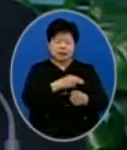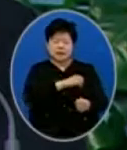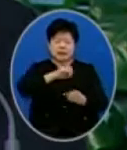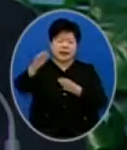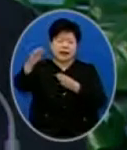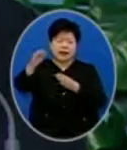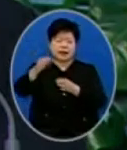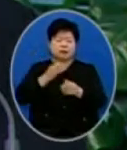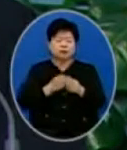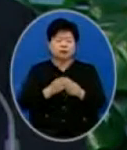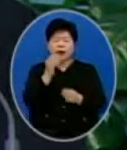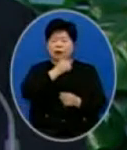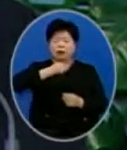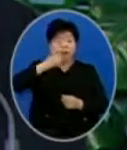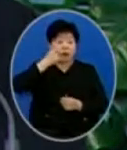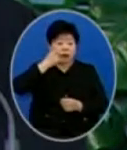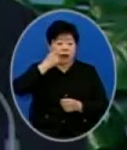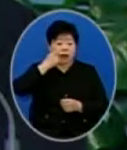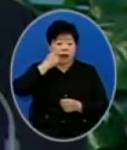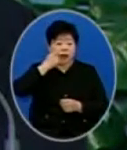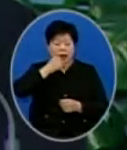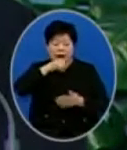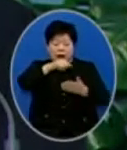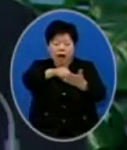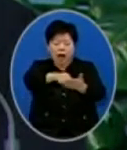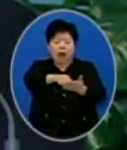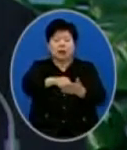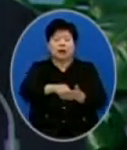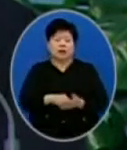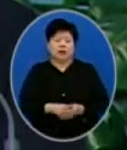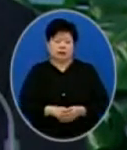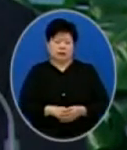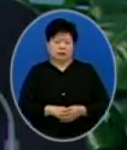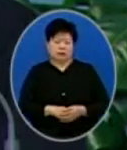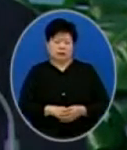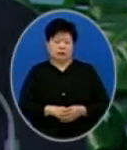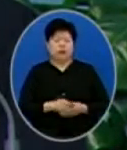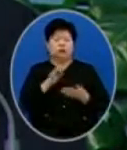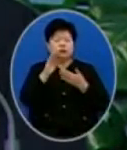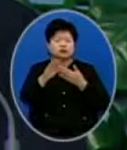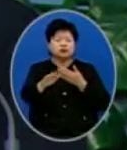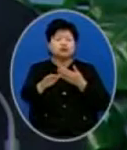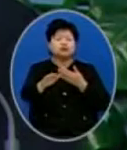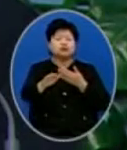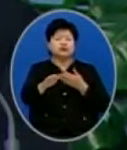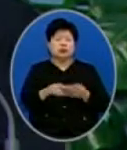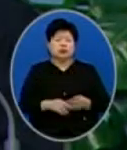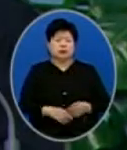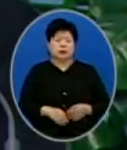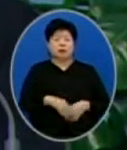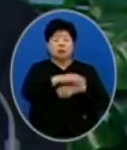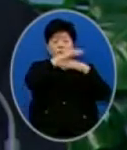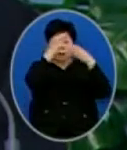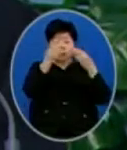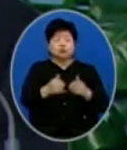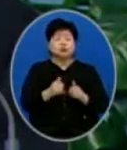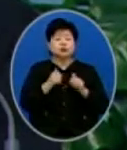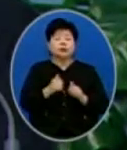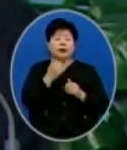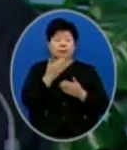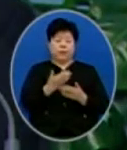청탁 과제를 못하고 도장을 함으로 찍어주고 타협했다가 나중에 줄줄이 다